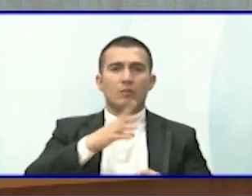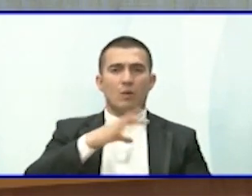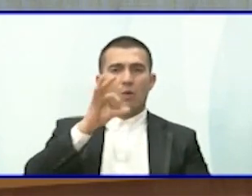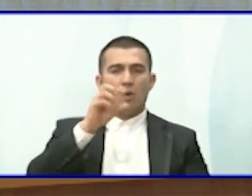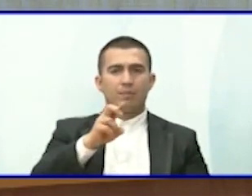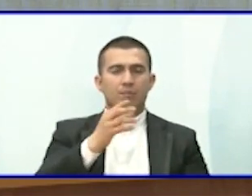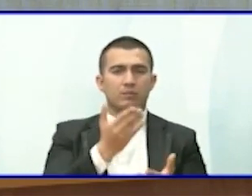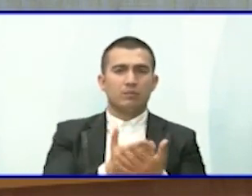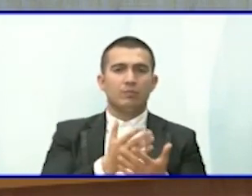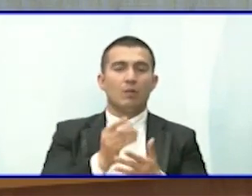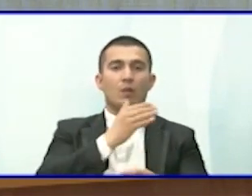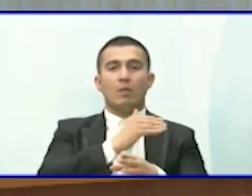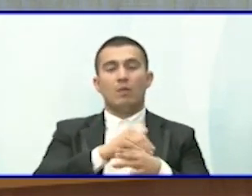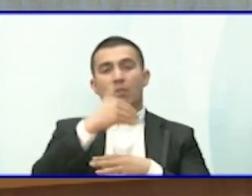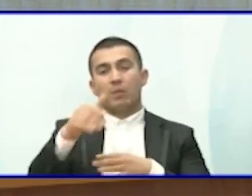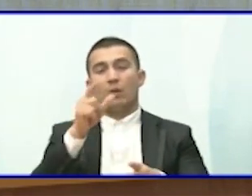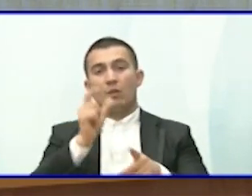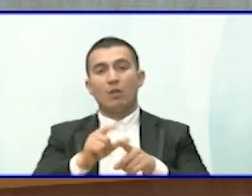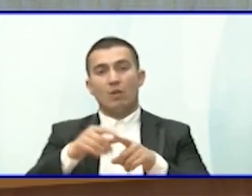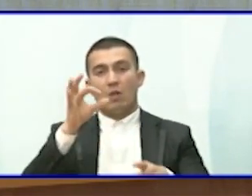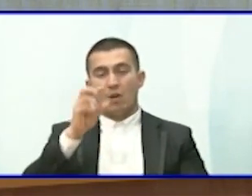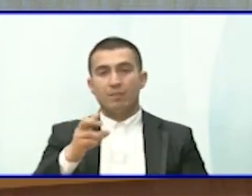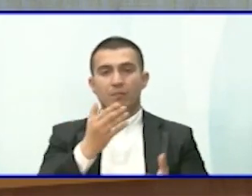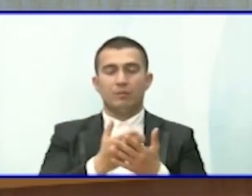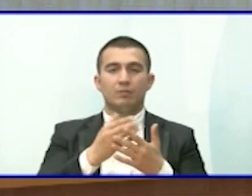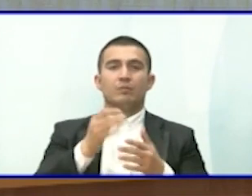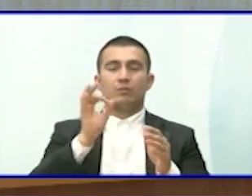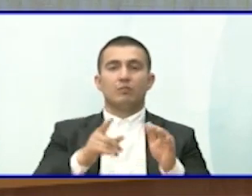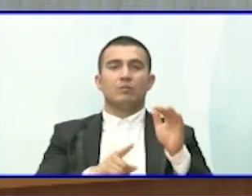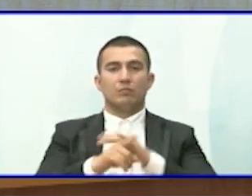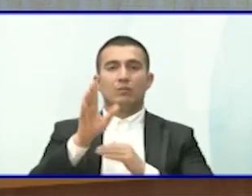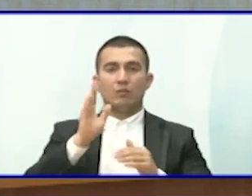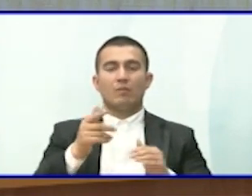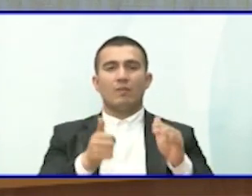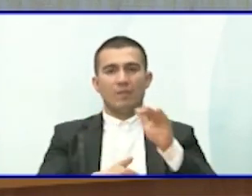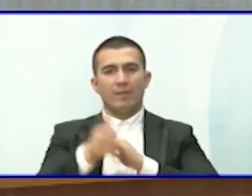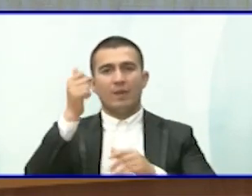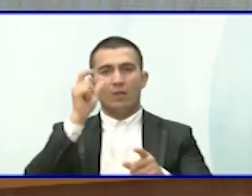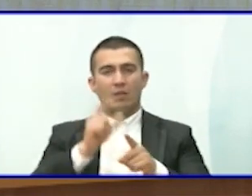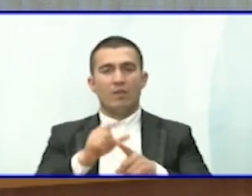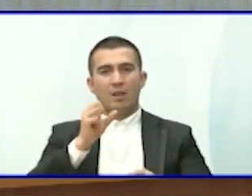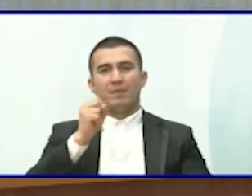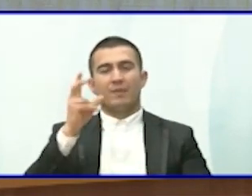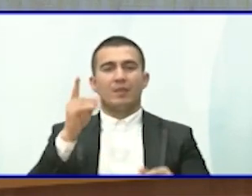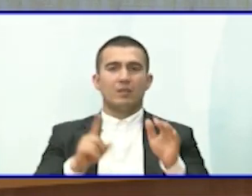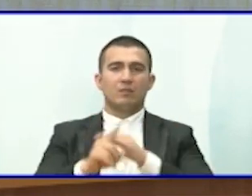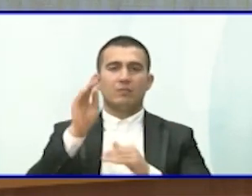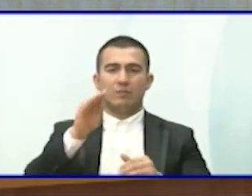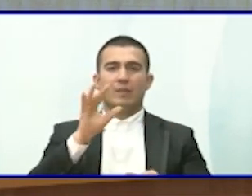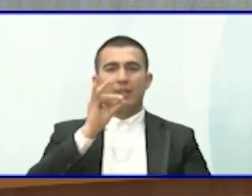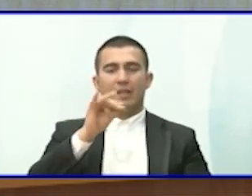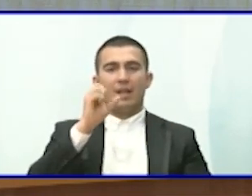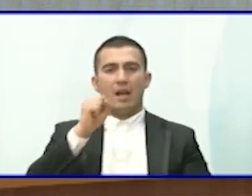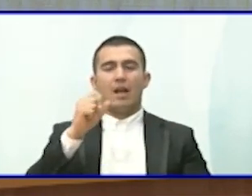потому что после предлога слово начинается с гласной буквы и а и